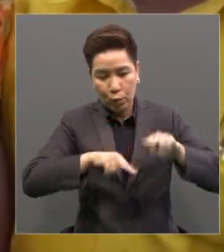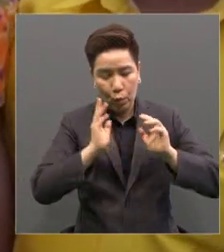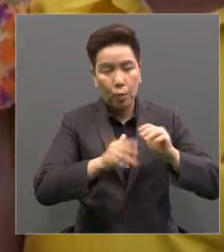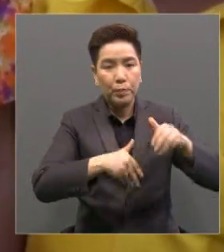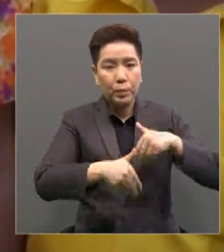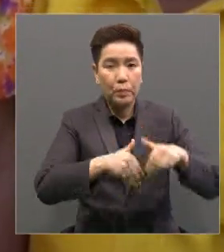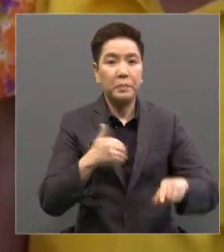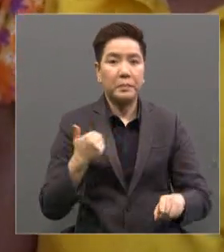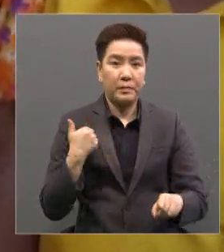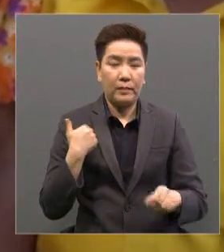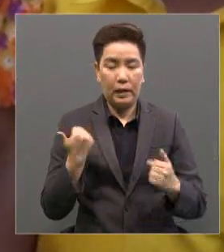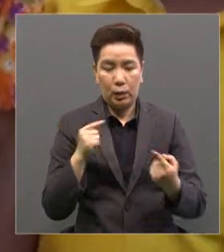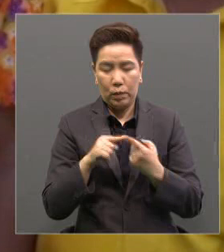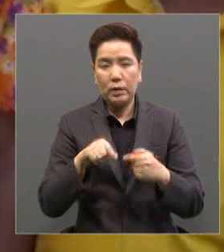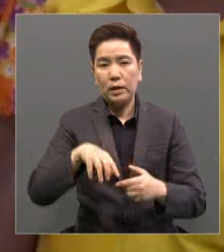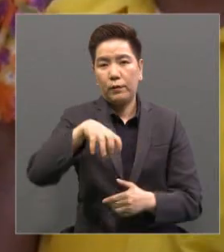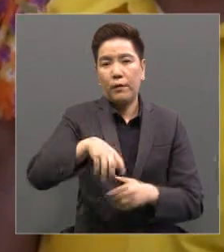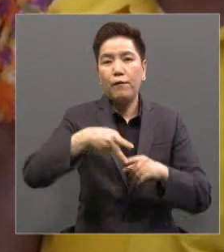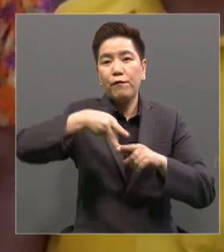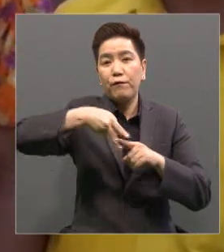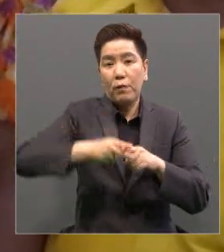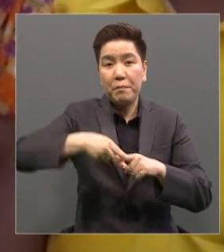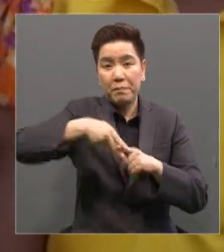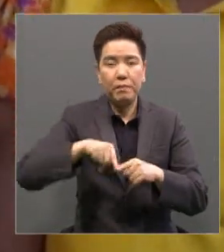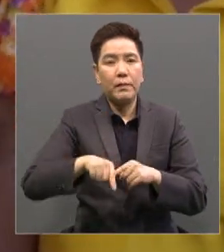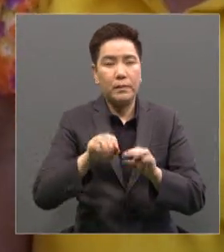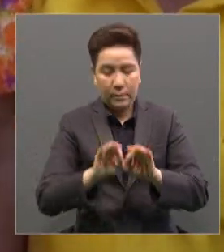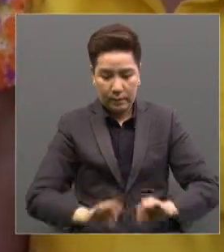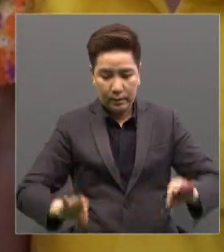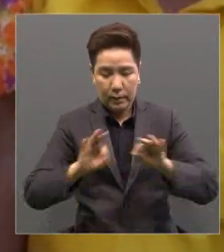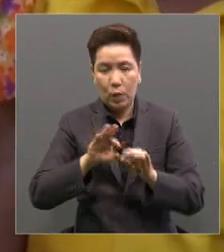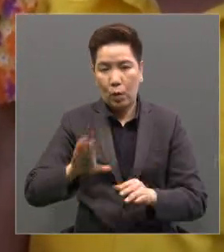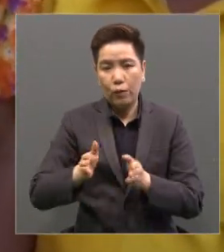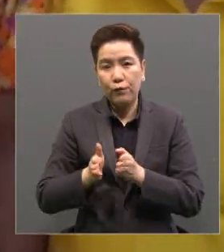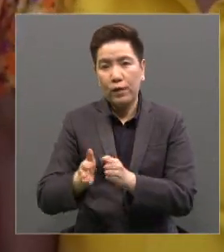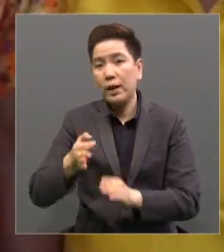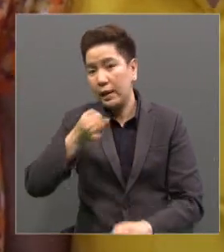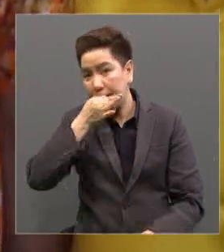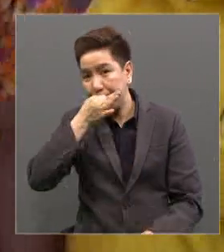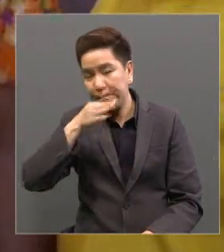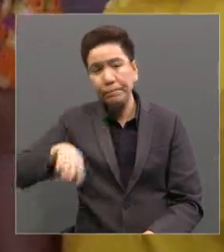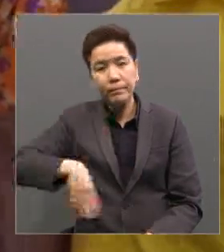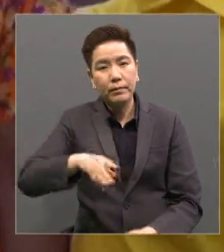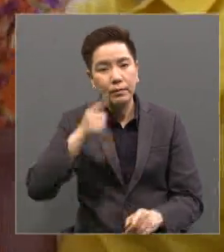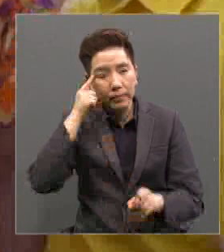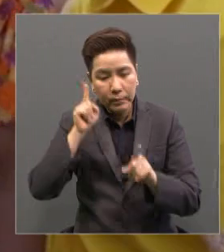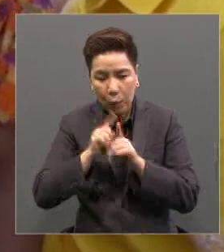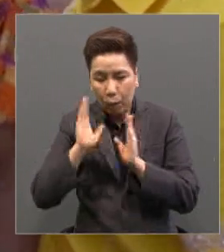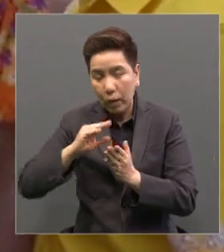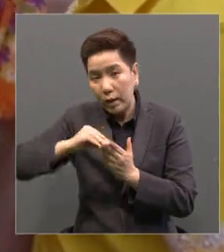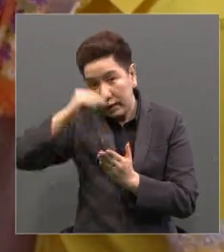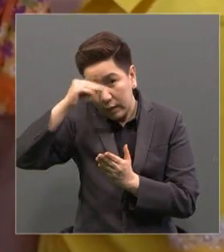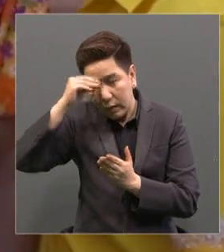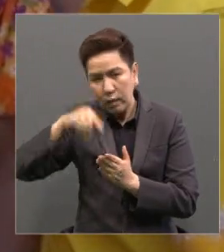นะครับถือว่าเป็นงานสำคัญของอาชีวศึกษานะครับในการที่จะนำนักศึกษา